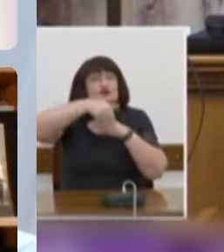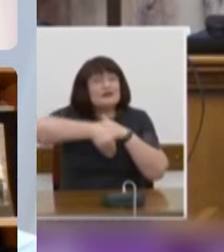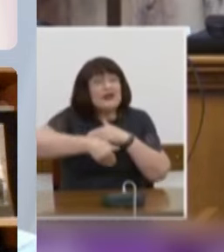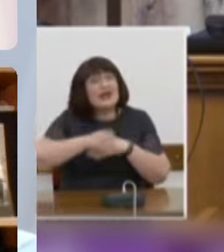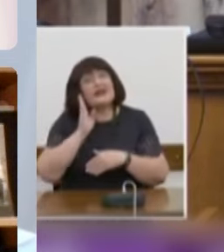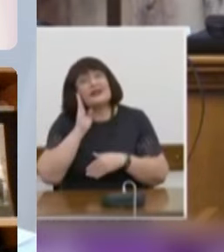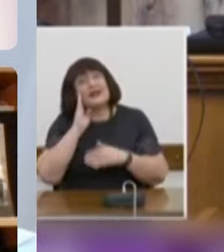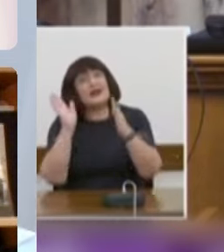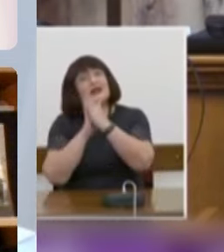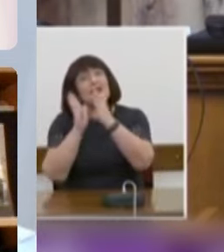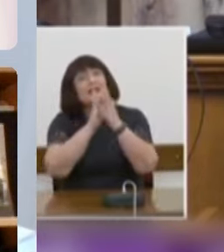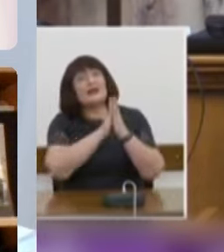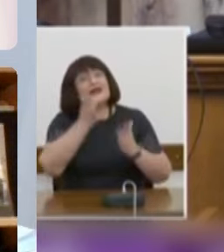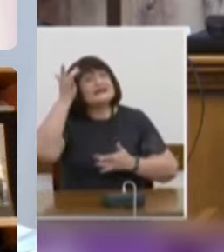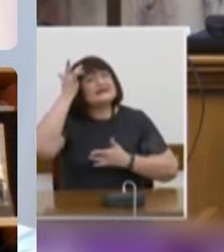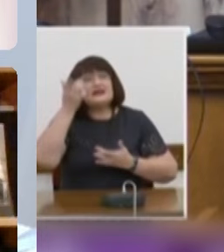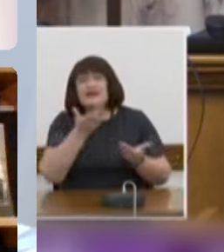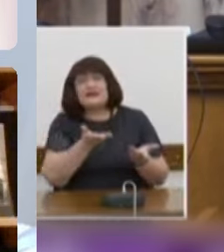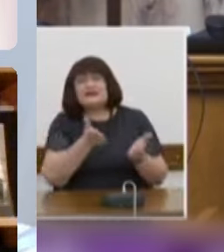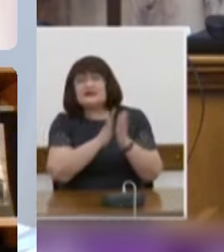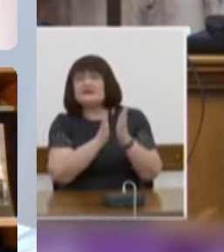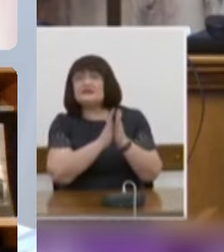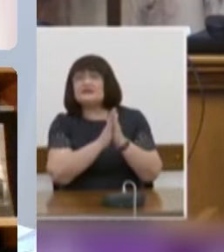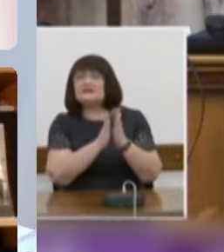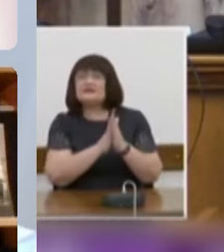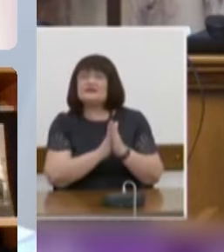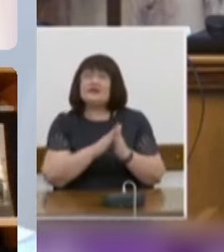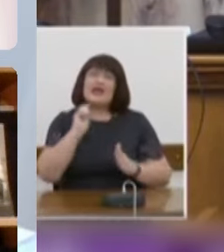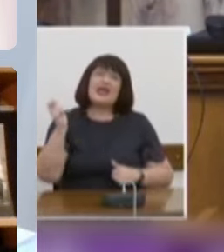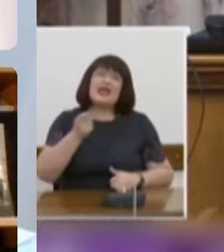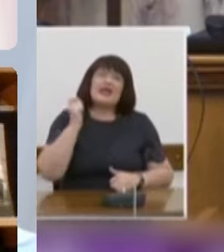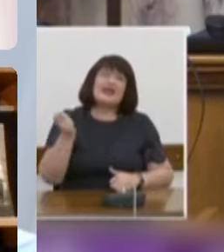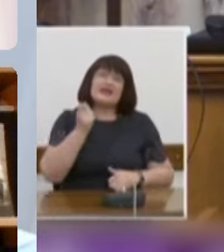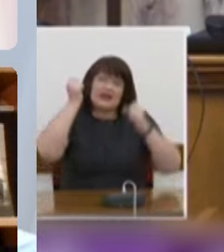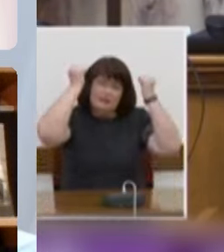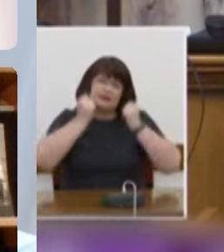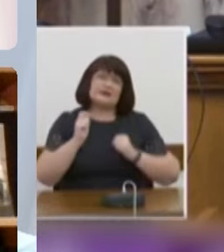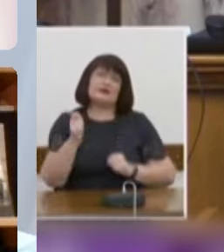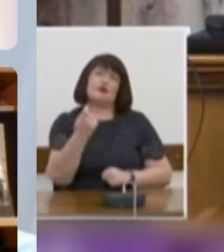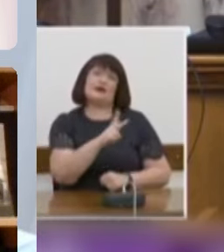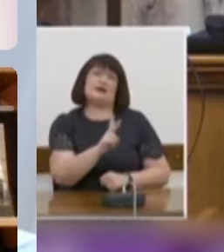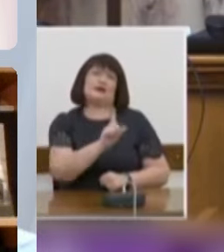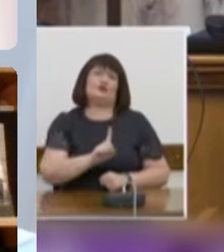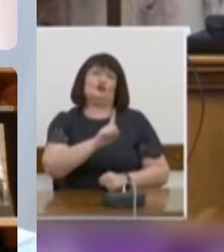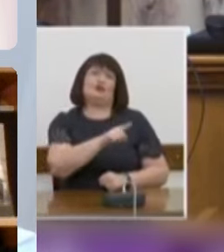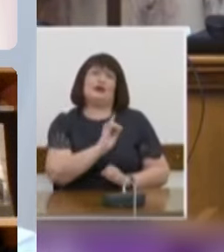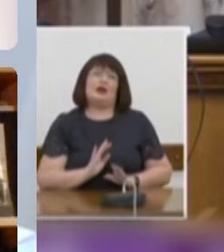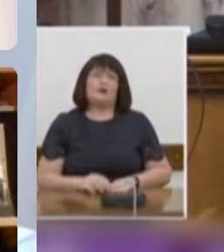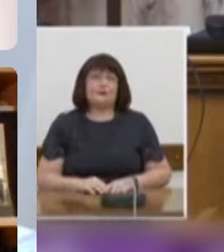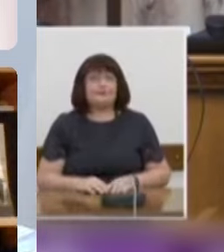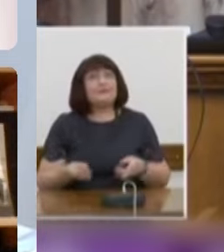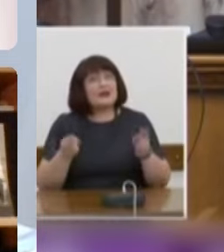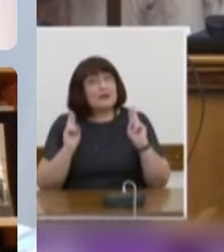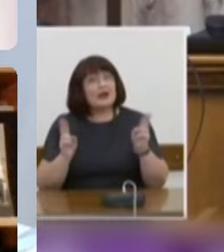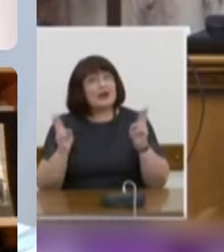των ερωτικών επιθυμιών και της αποκατάστασης ενός κλίματος όπου δεν θα υπάρχουν διαχωρισμοί είναι ένα